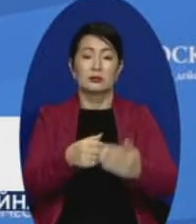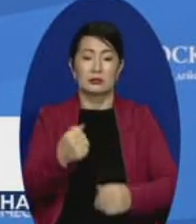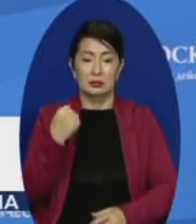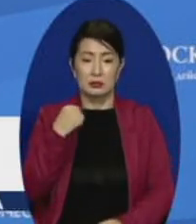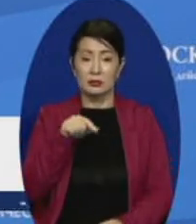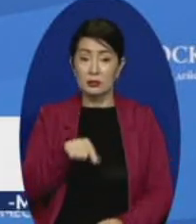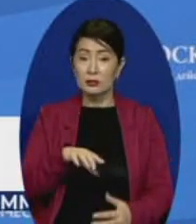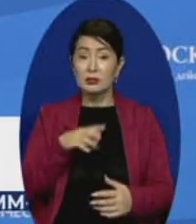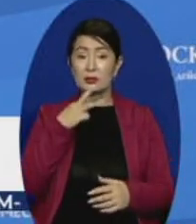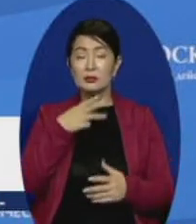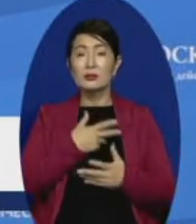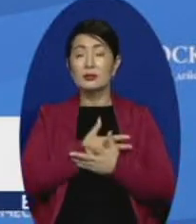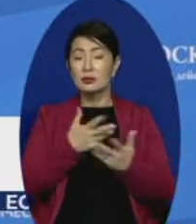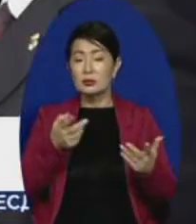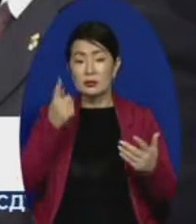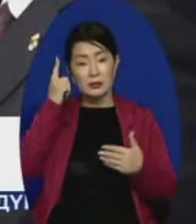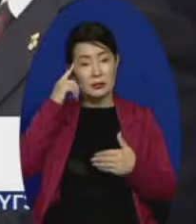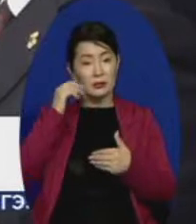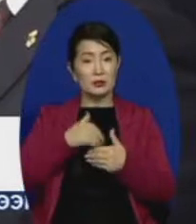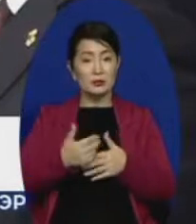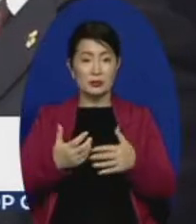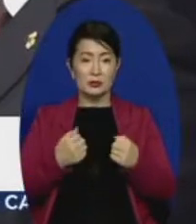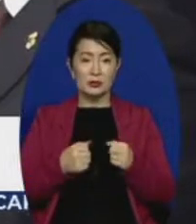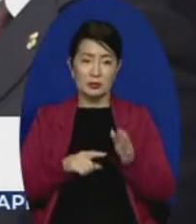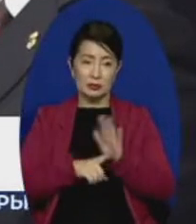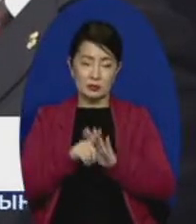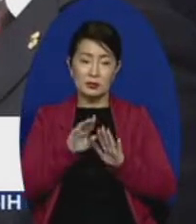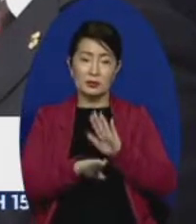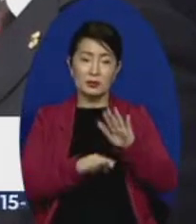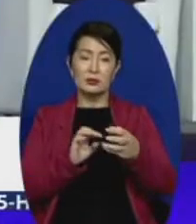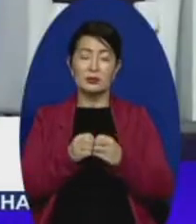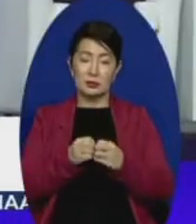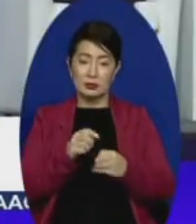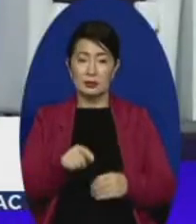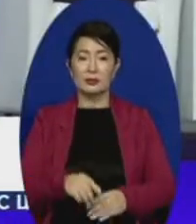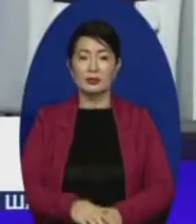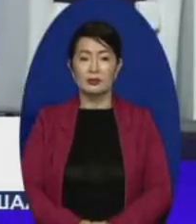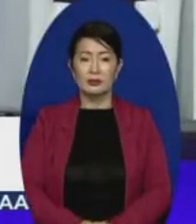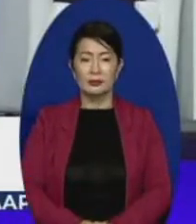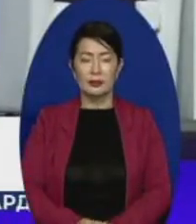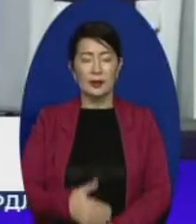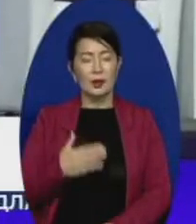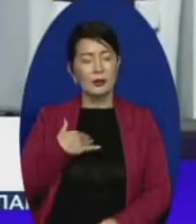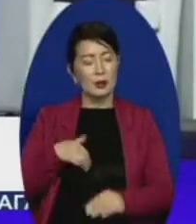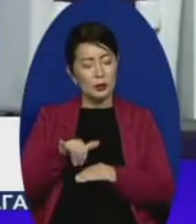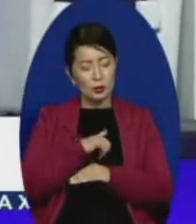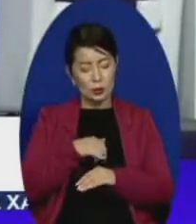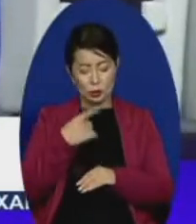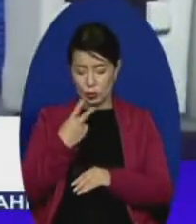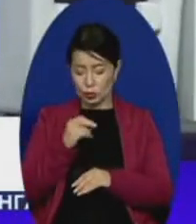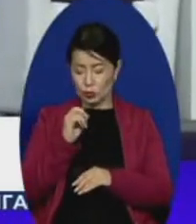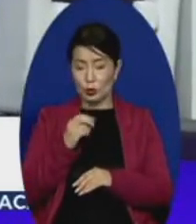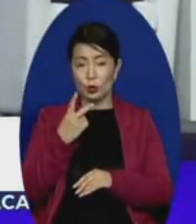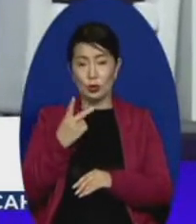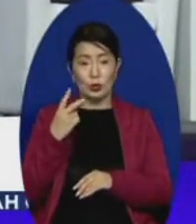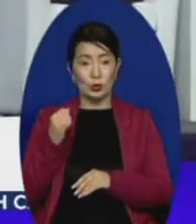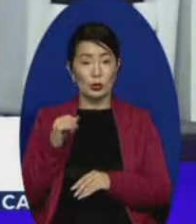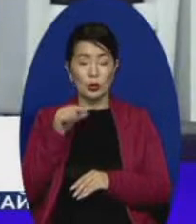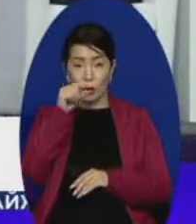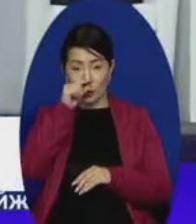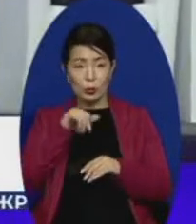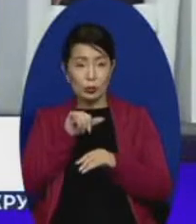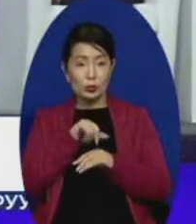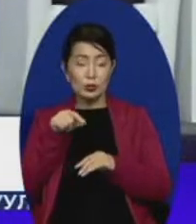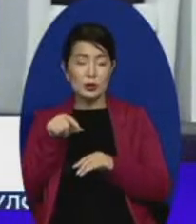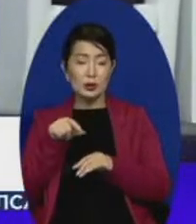учраас үүнийг бас мэдээлэх, ойлголцох энэ одоо бас ихний алхмууд хийсэн юм болж. Манай улс 2022 онд Оросын